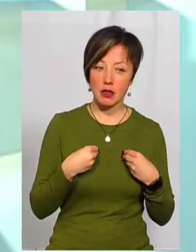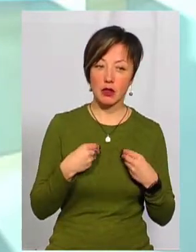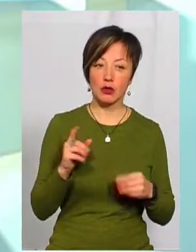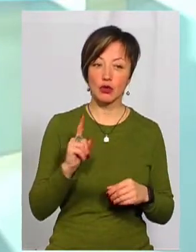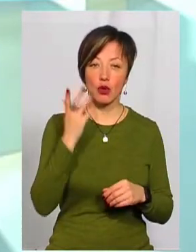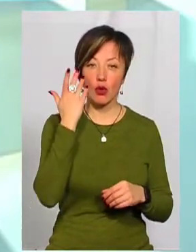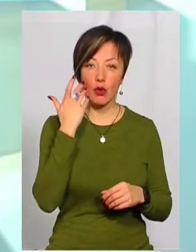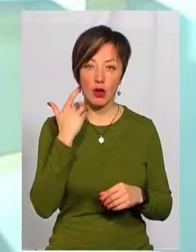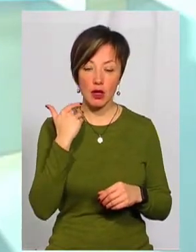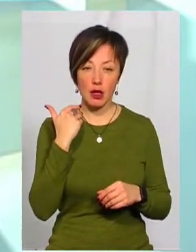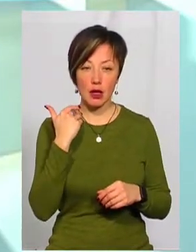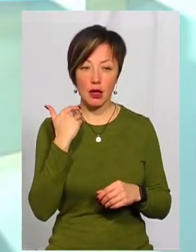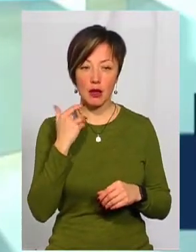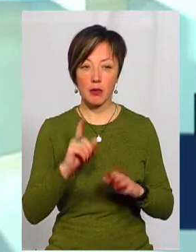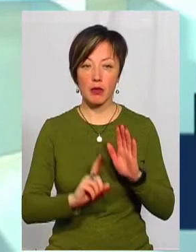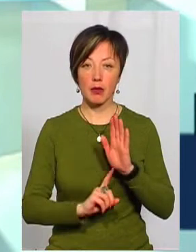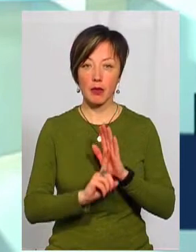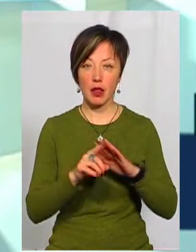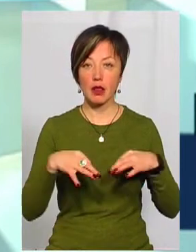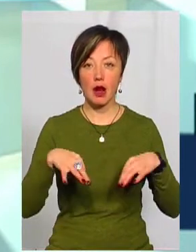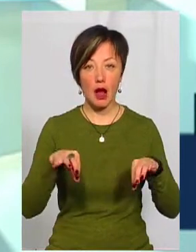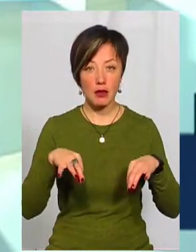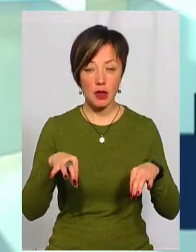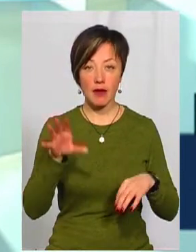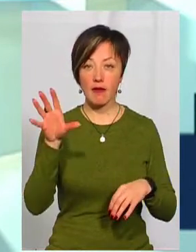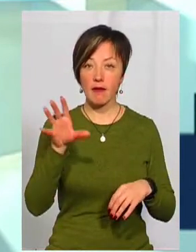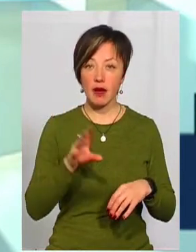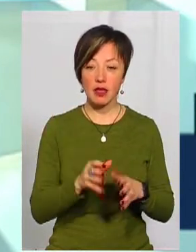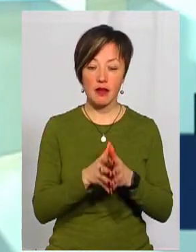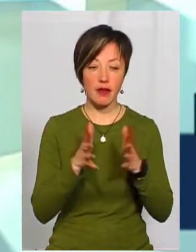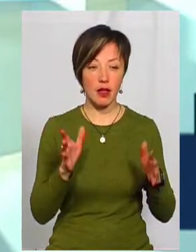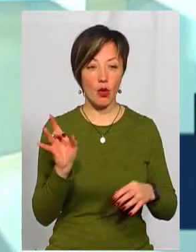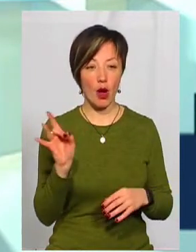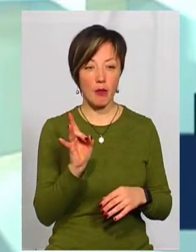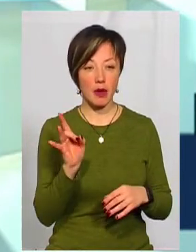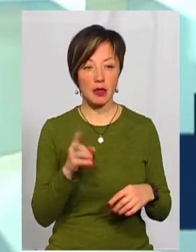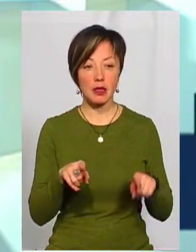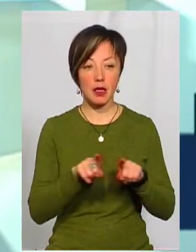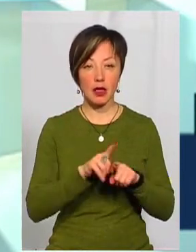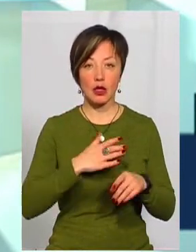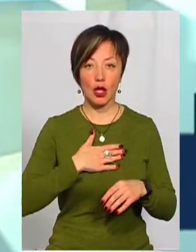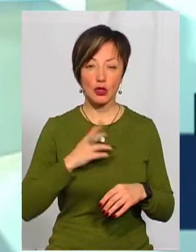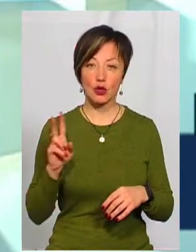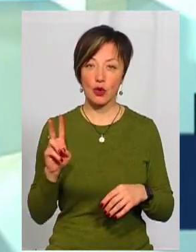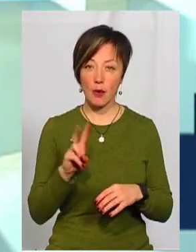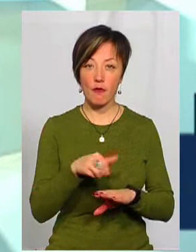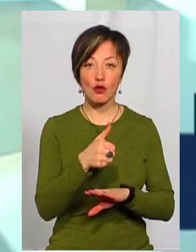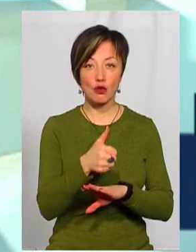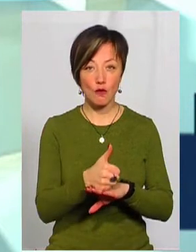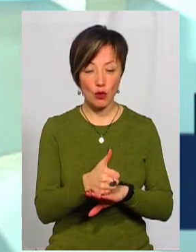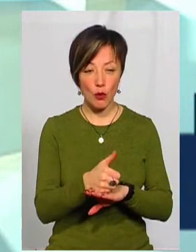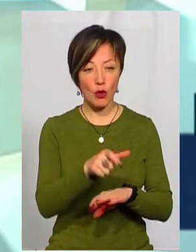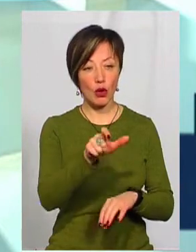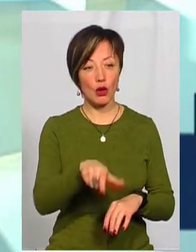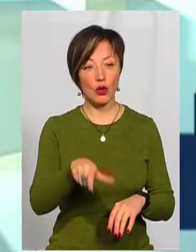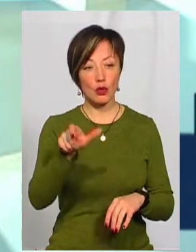коли приходить транспорт, ну, по-перше, він весь великогабаритний, тобто такий, як наші тролейбуси, то в основному